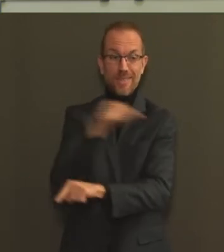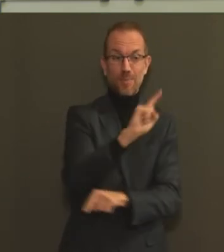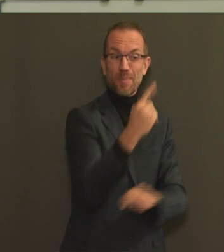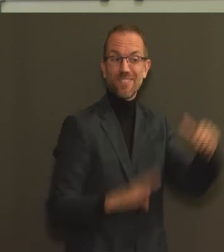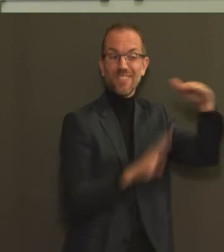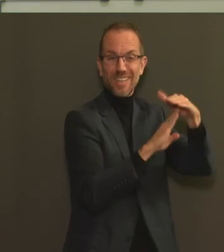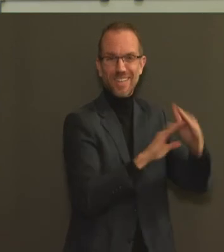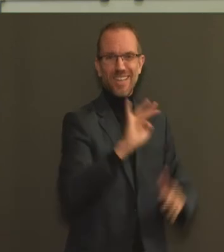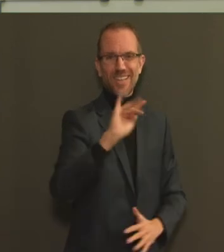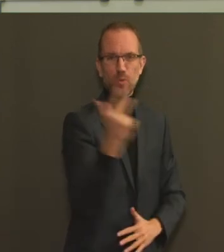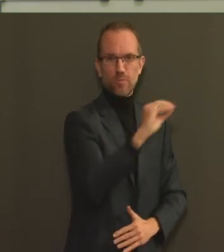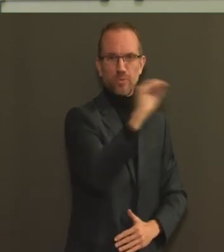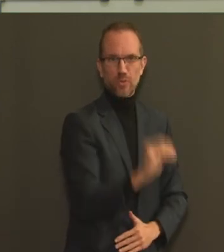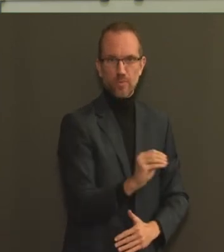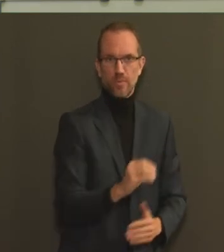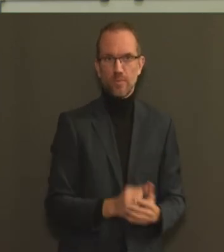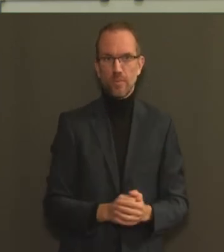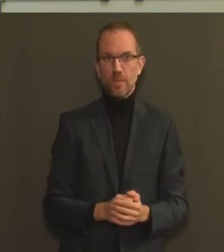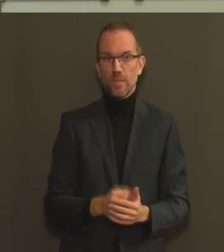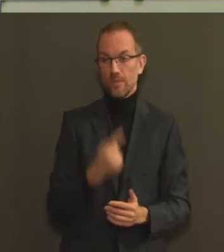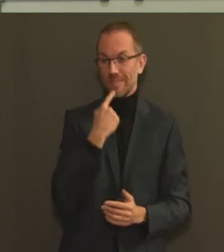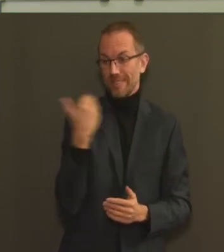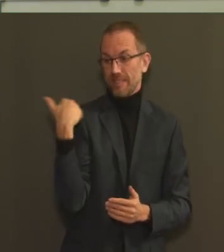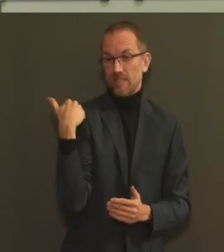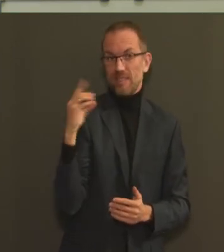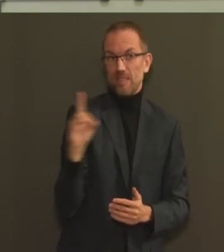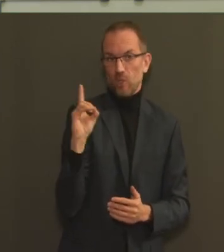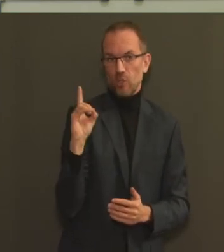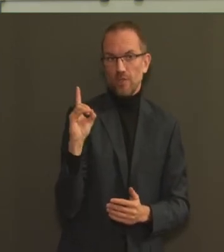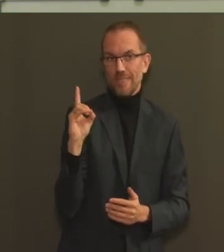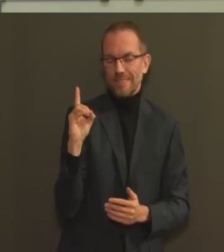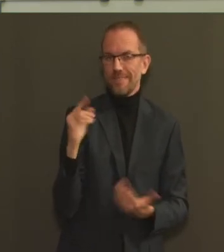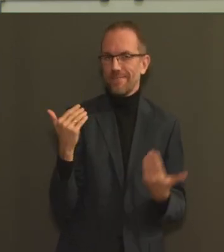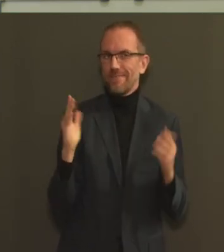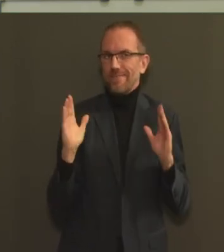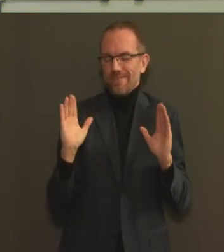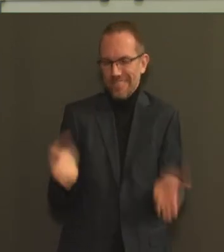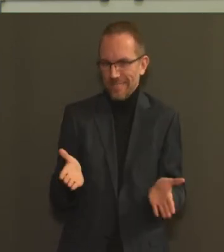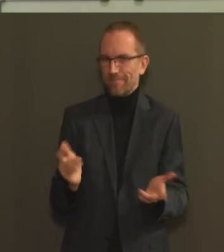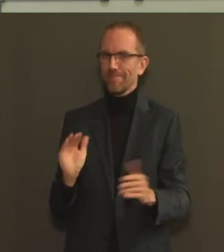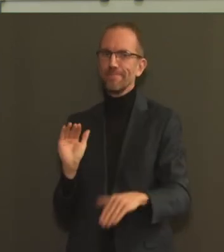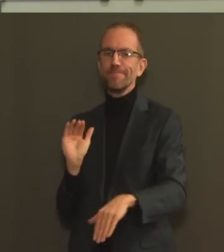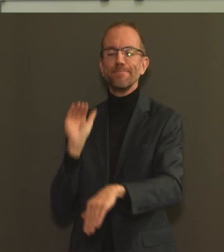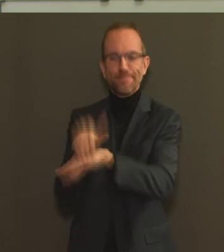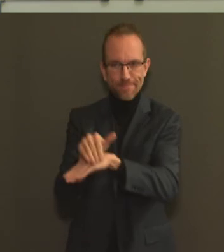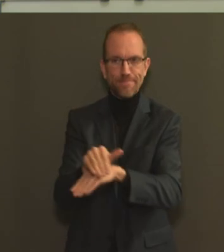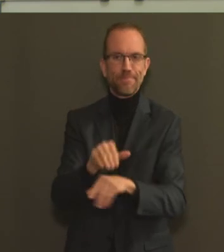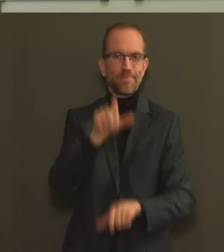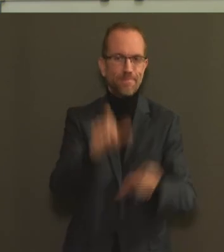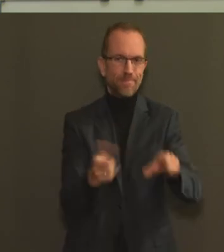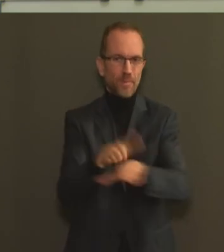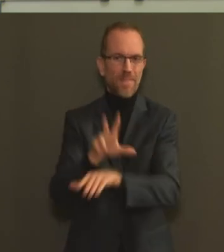week-end, dimanche en l'occurrence, le triste cap des 20 000 décès au total pour cette pandémie Covid, ce qui fait